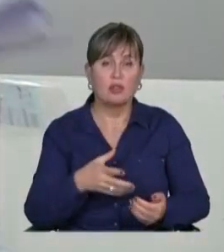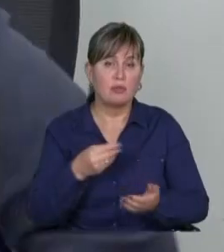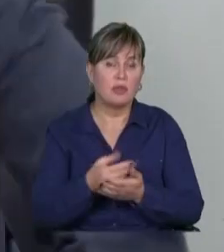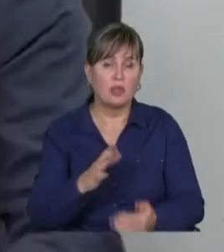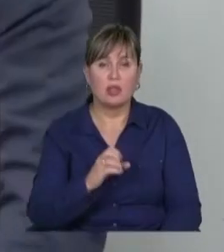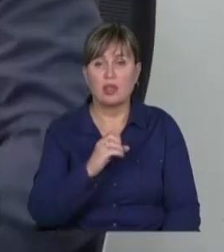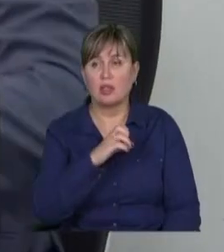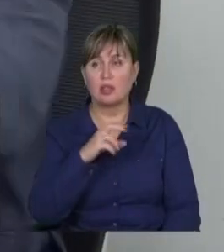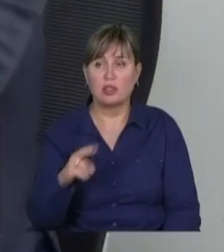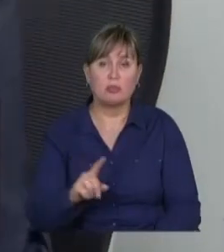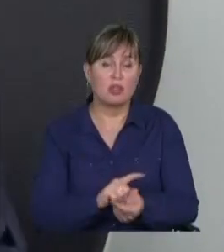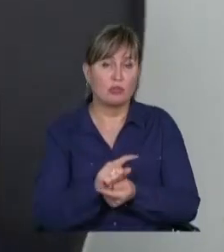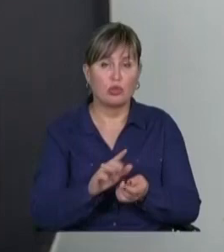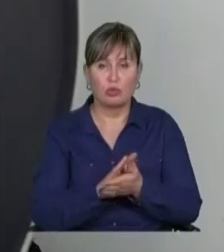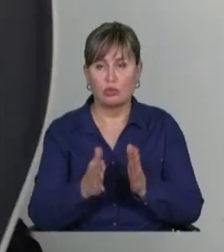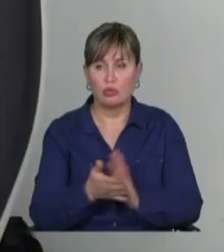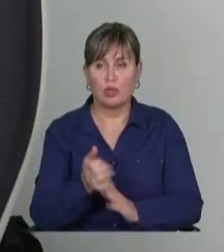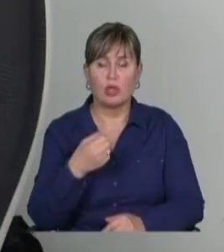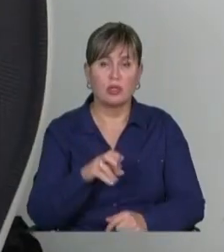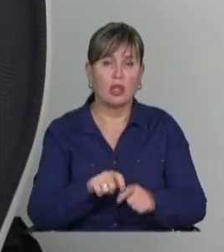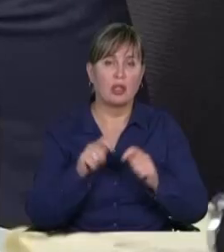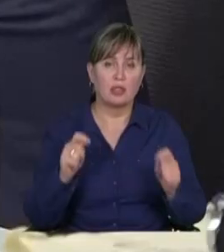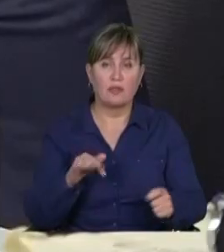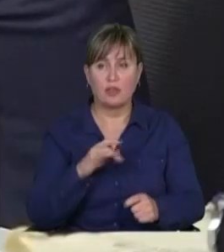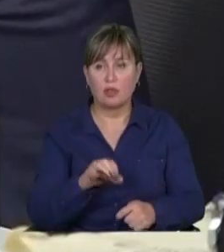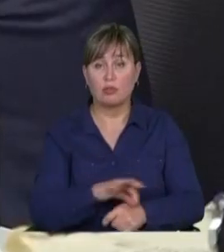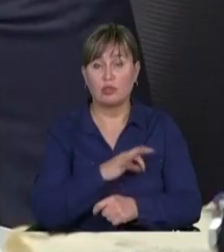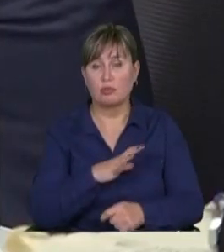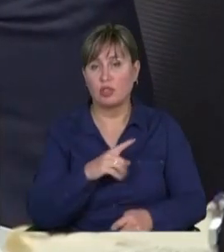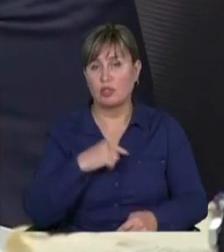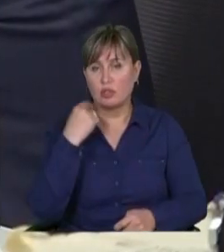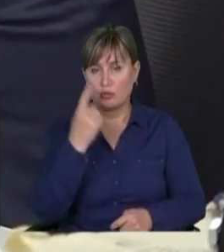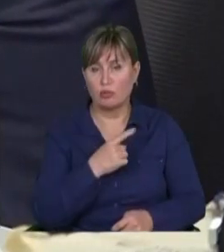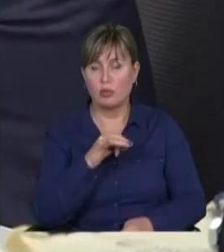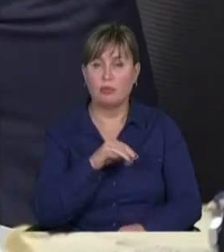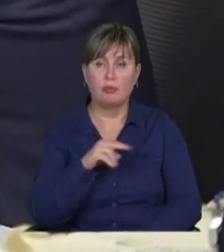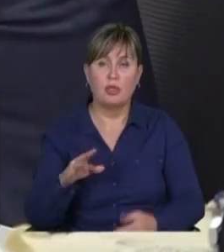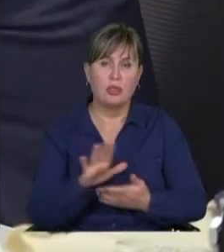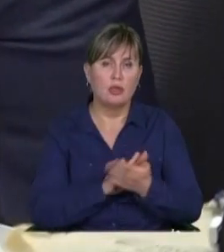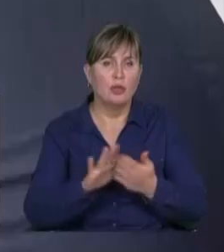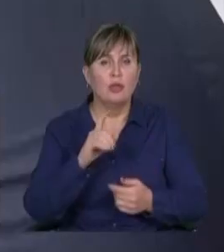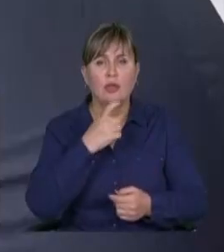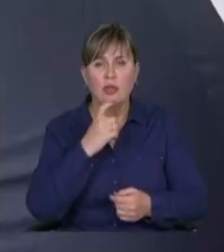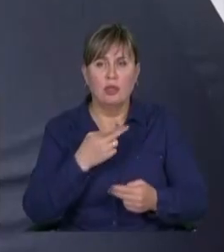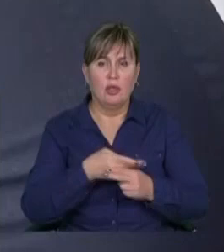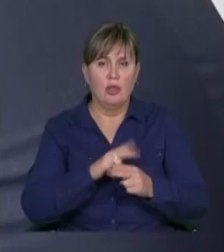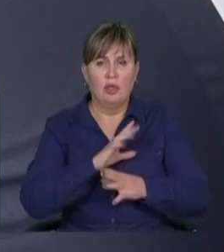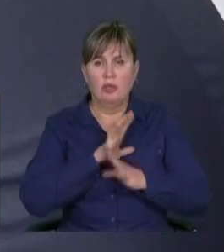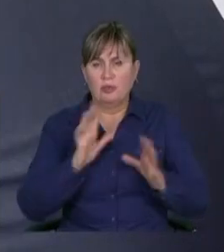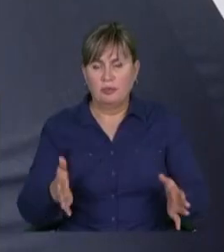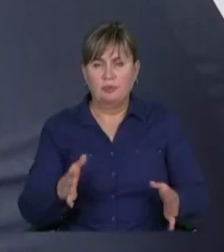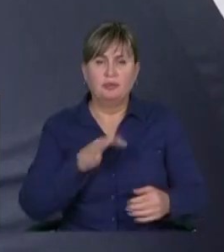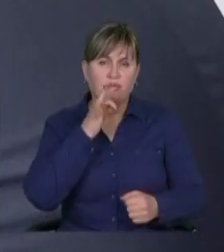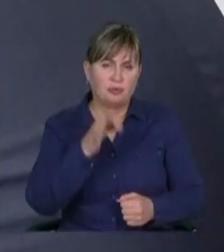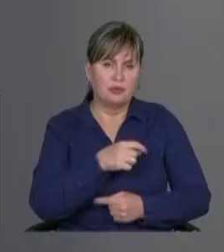ЕСП. После того, как изменились условия, Айдар открыл фирму, а его жена стала индивидуальным предпринимателем. Никаких трудностей это практически не вызвало,